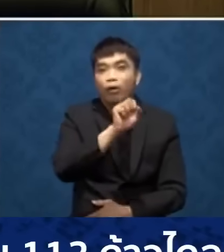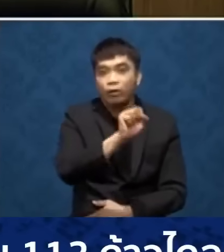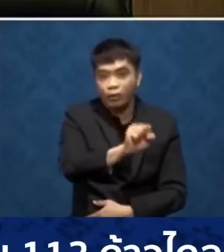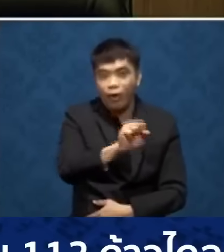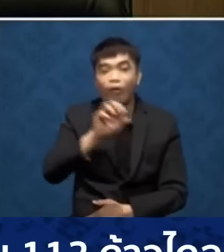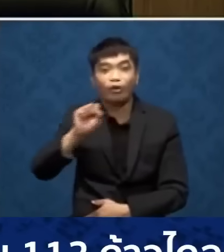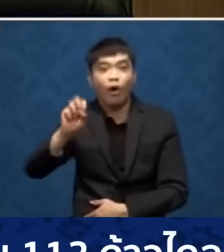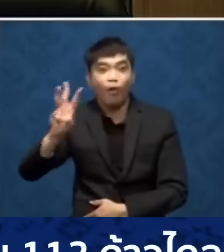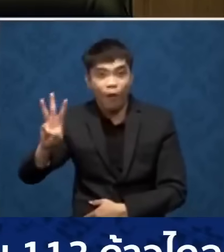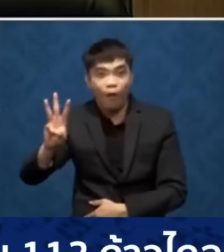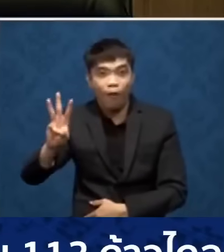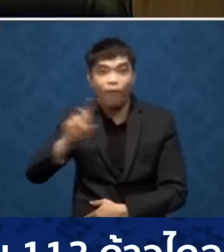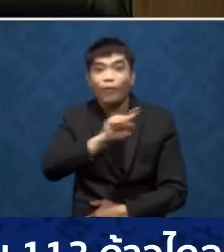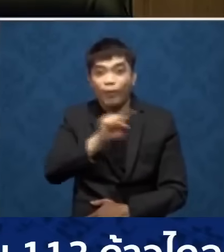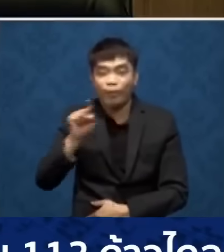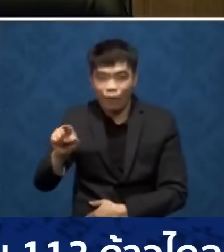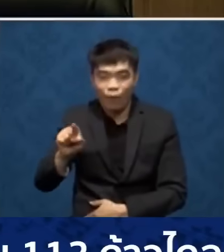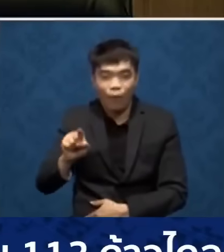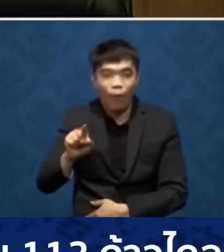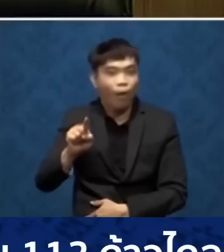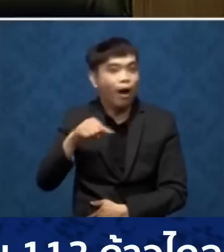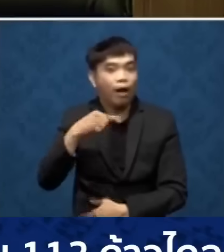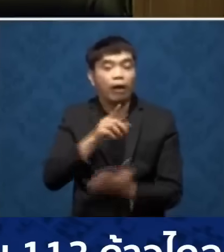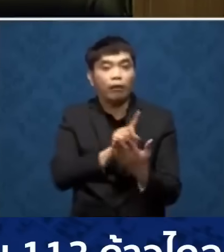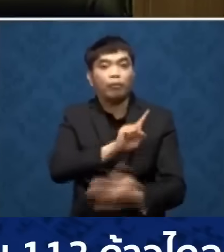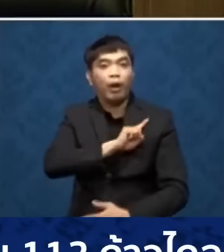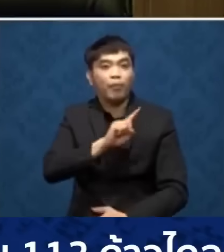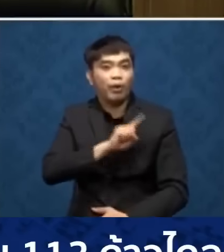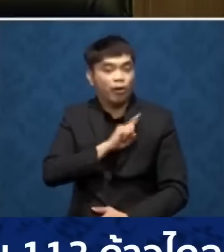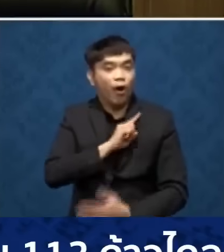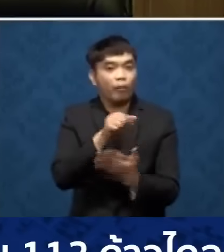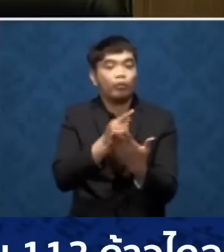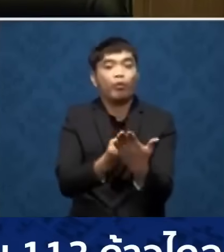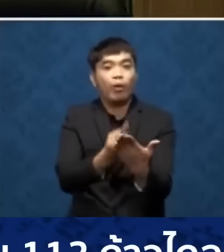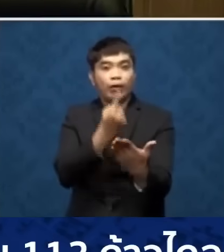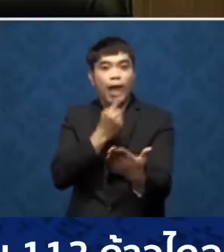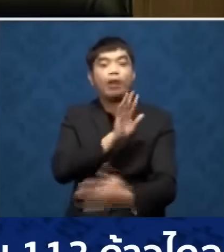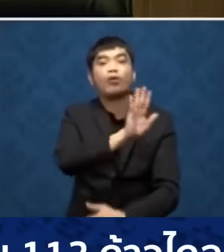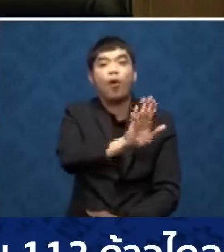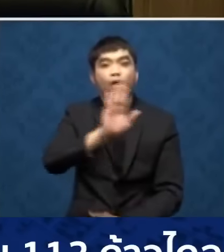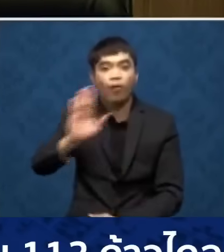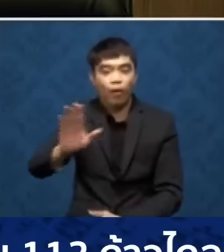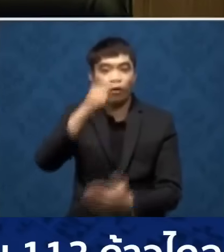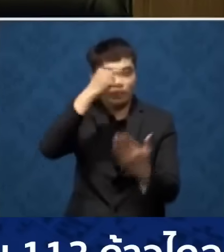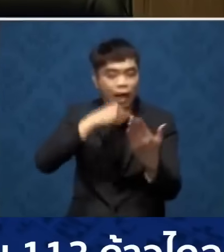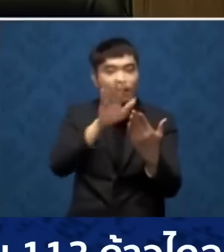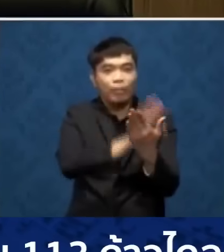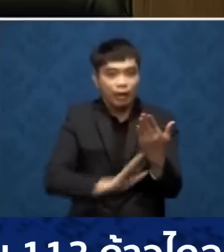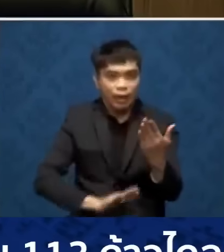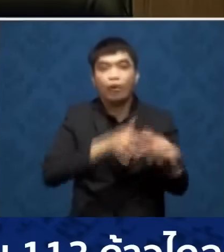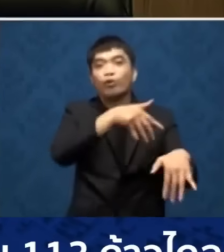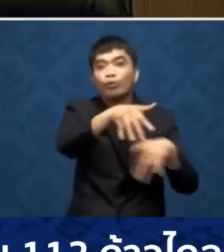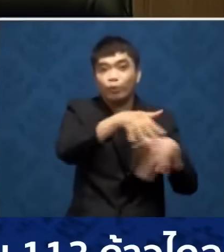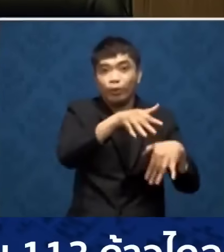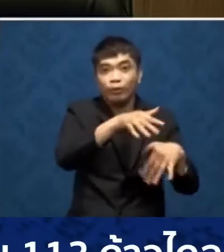คุณสมบัติต้องไม่เป็นผู้ถือหุ้นสื่อดังนั้นการเสนอชื่อนายพิธาจึงมีปัญหาขัดต่อข้อบังคับและกกต.ก็ยื่น